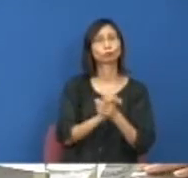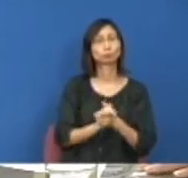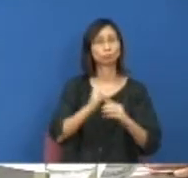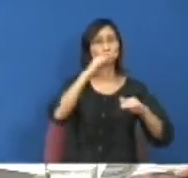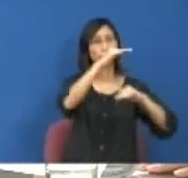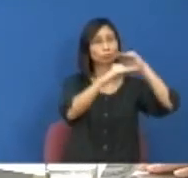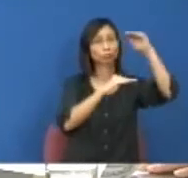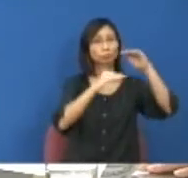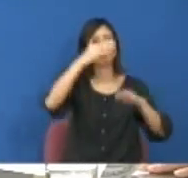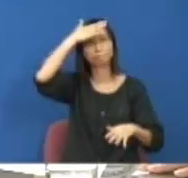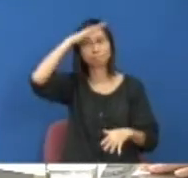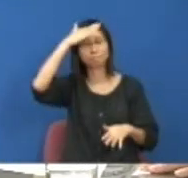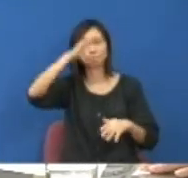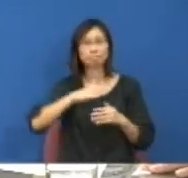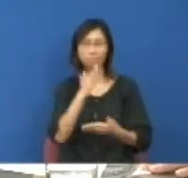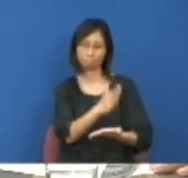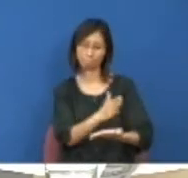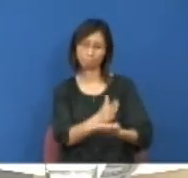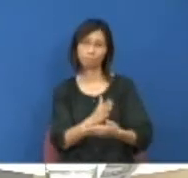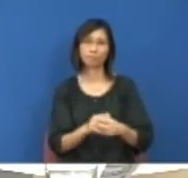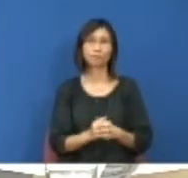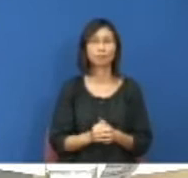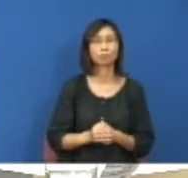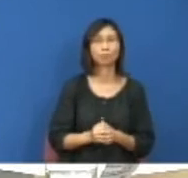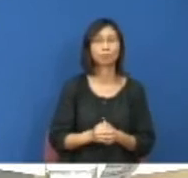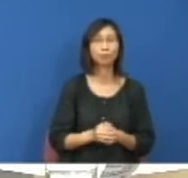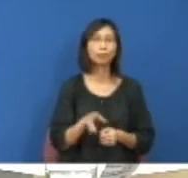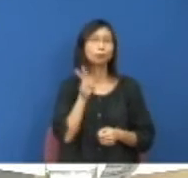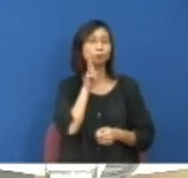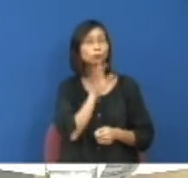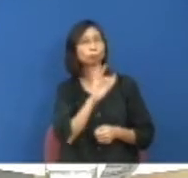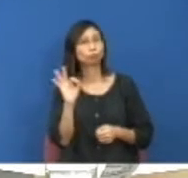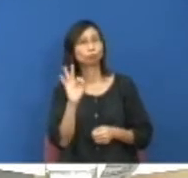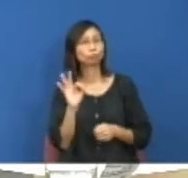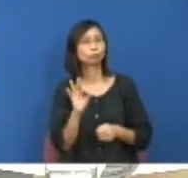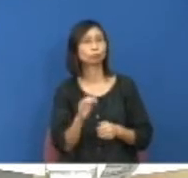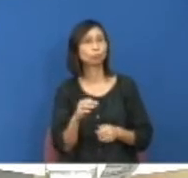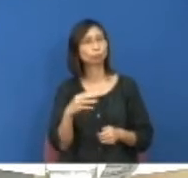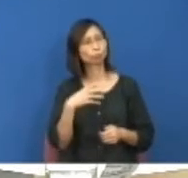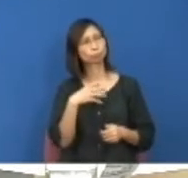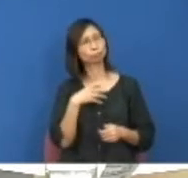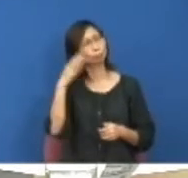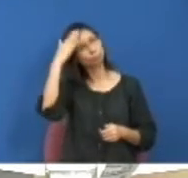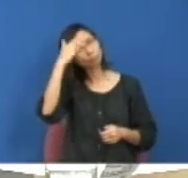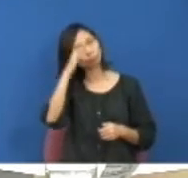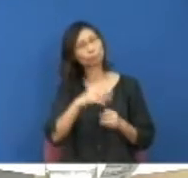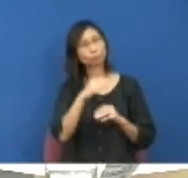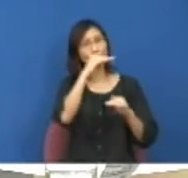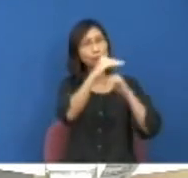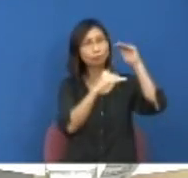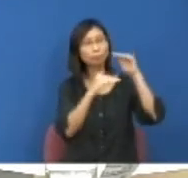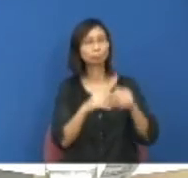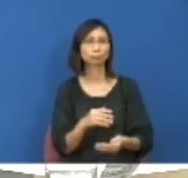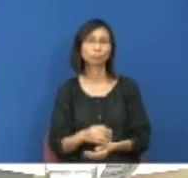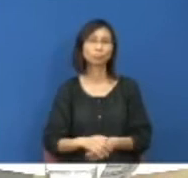產生啊。如果你講階級，如果冇意識嘅，不能成為階級啊嘛。就係話即係哦，你當然可能喺你可以講就係話